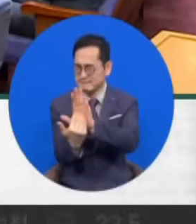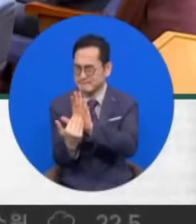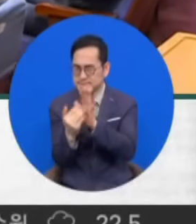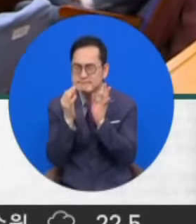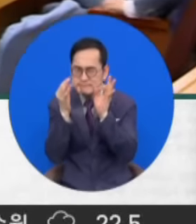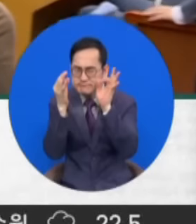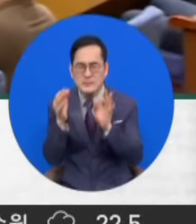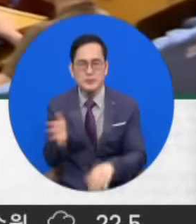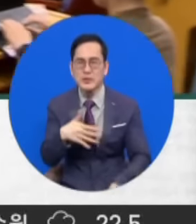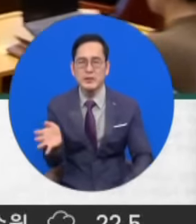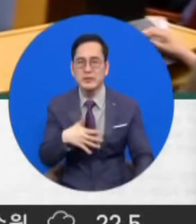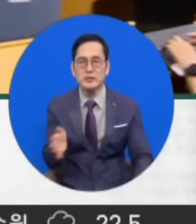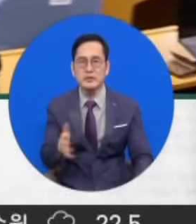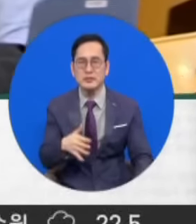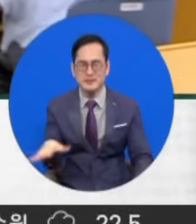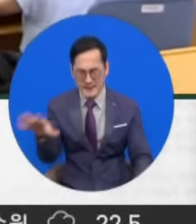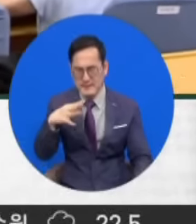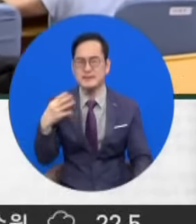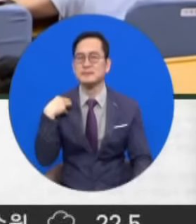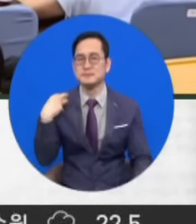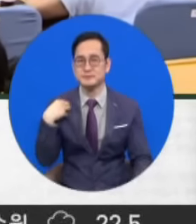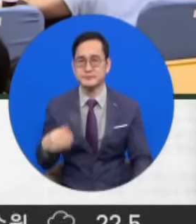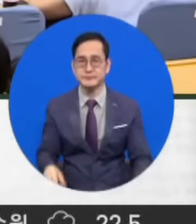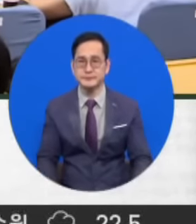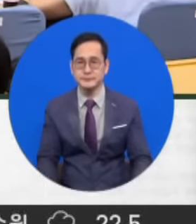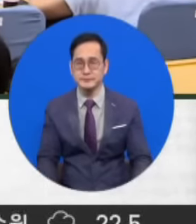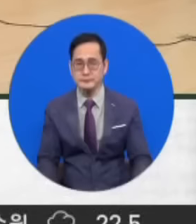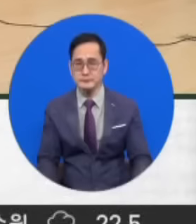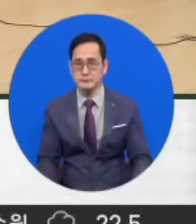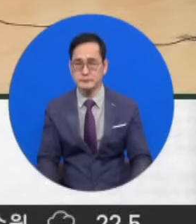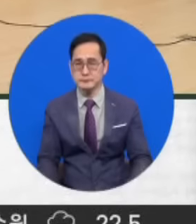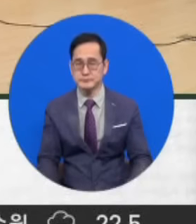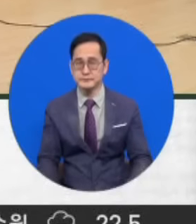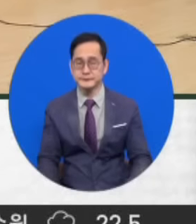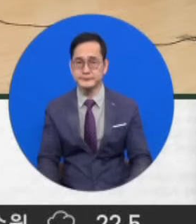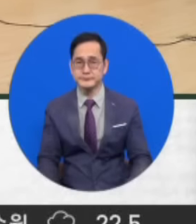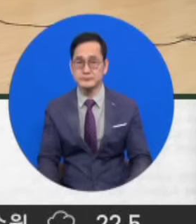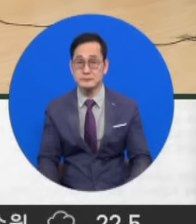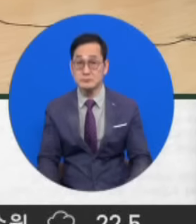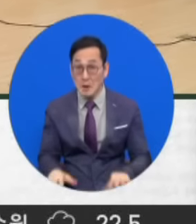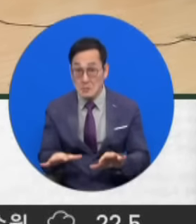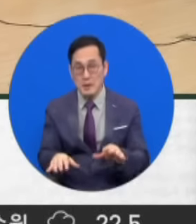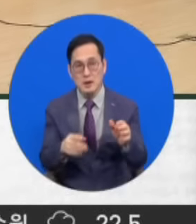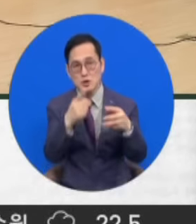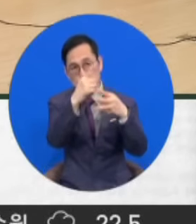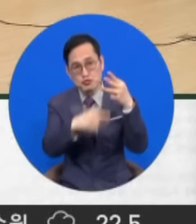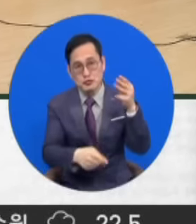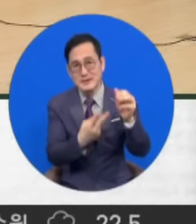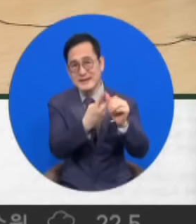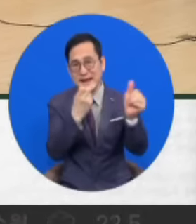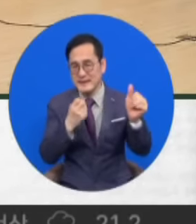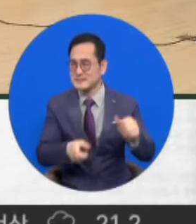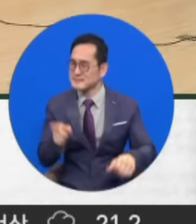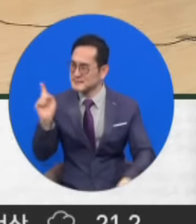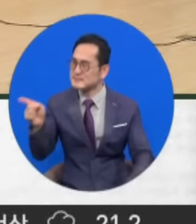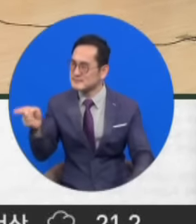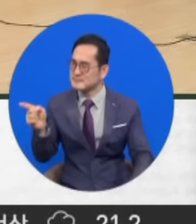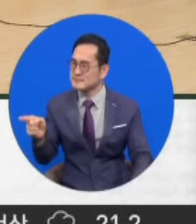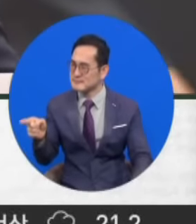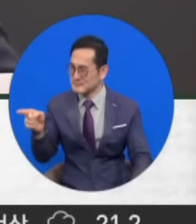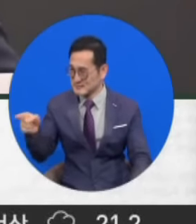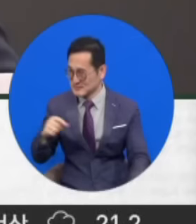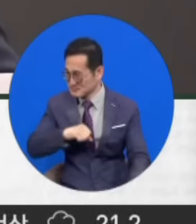있는 거예요. 여기에 대해서 탄핵을 들고 나와서 이번 선거에서 내가 이것을 주장해서 내가 투표를 좀 얻어보겠다. 이것은